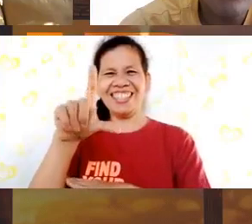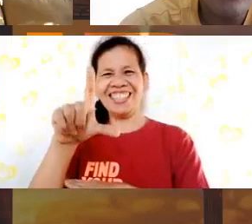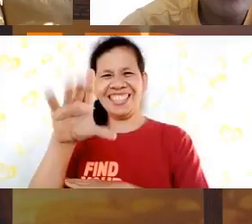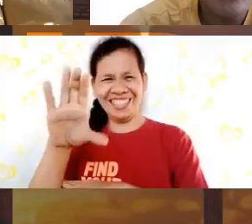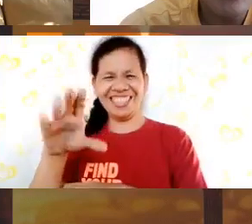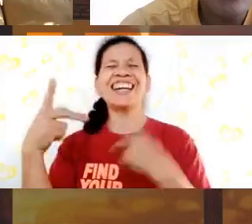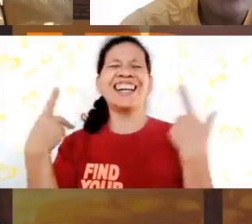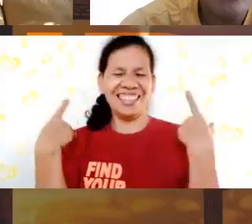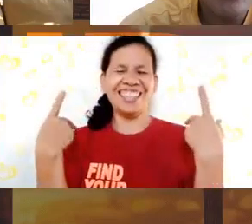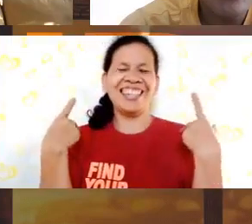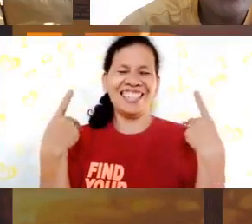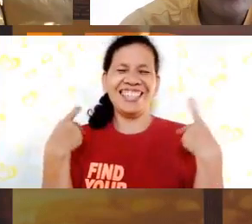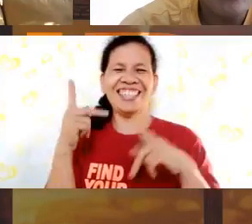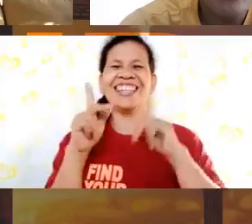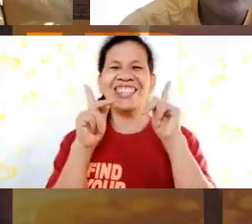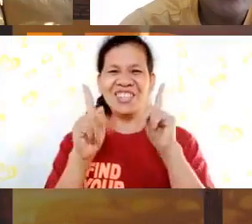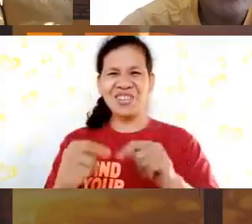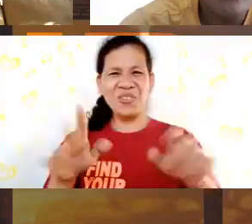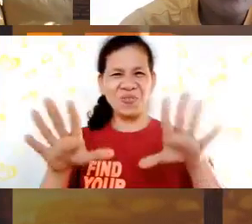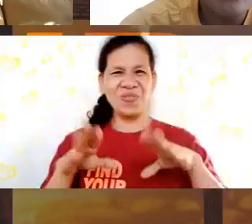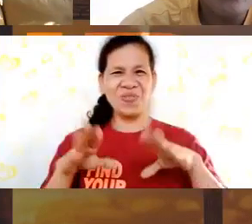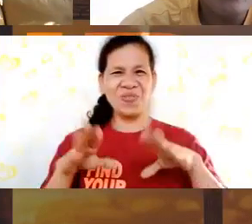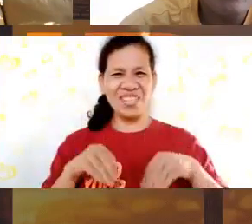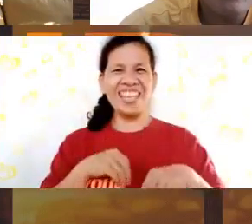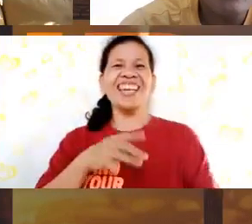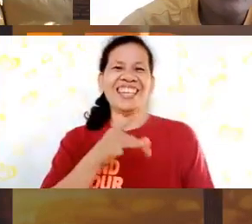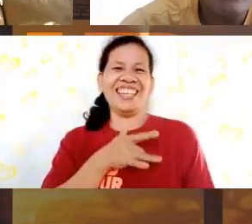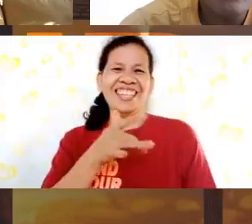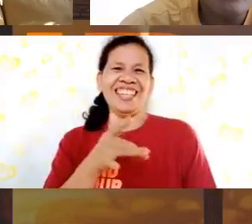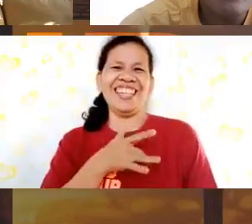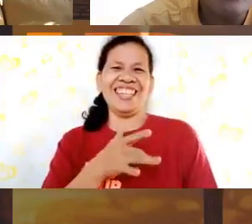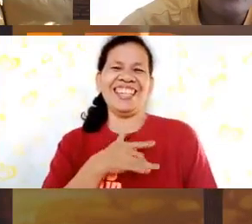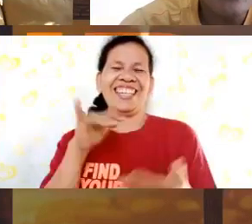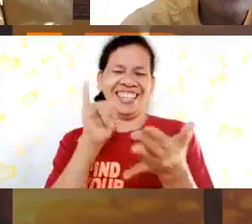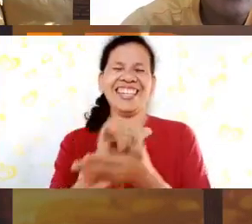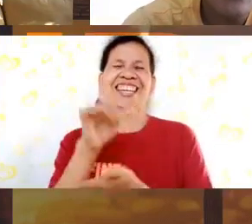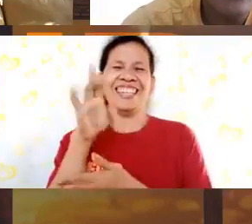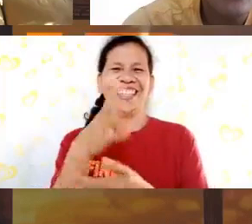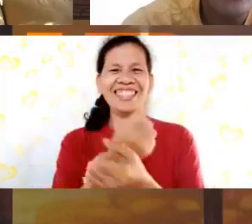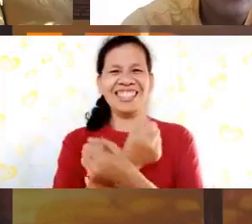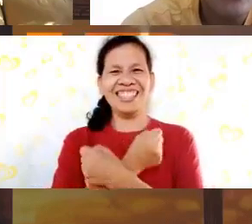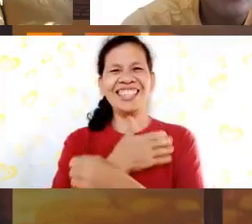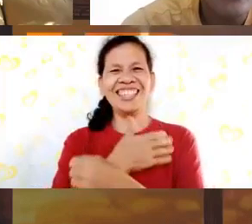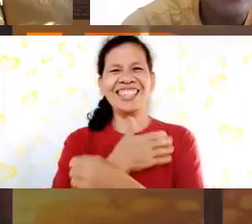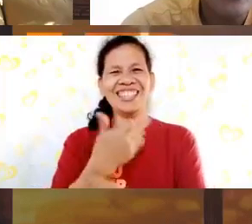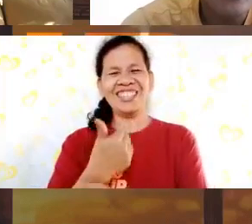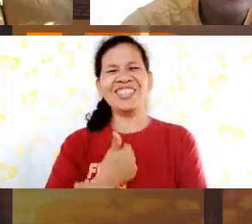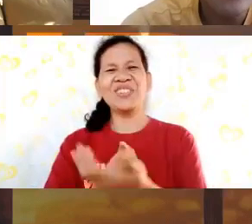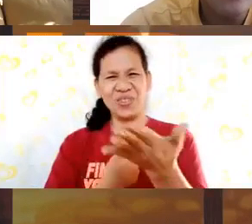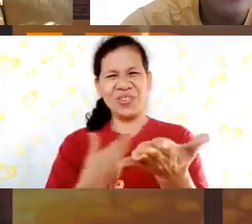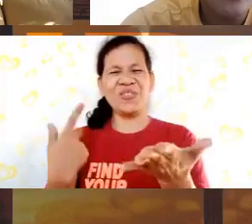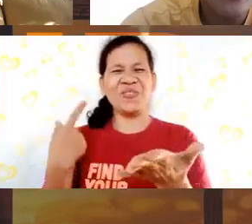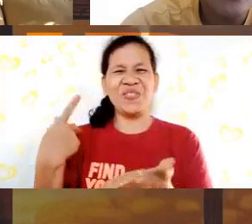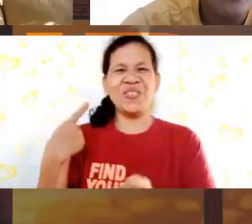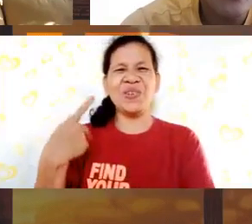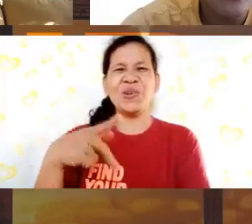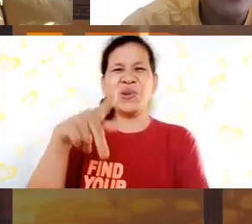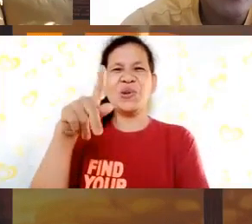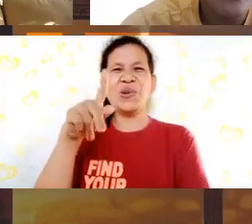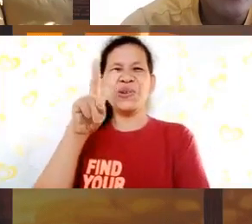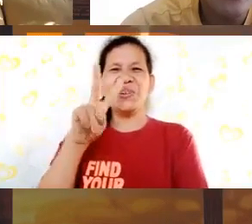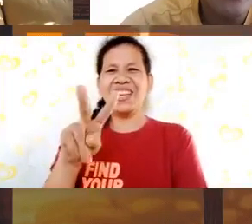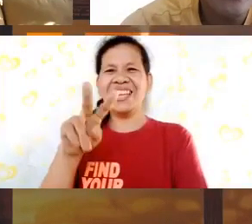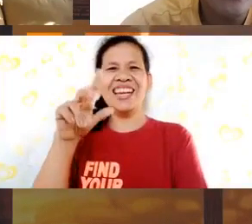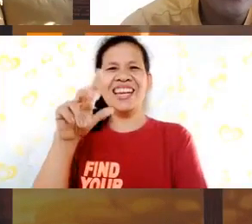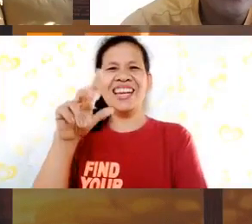somebody tatanggap sa iyo at ipadadama ang pagpapalan ng Panginoon. Meron na pong BGM. Baka kayo hindi pa po